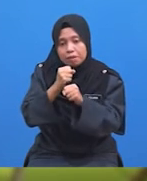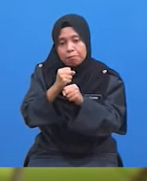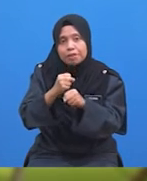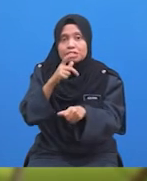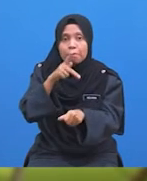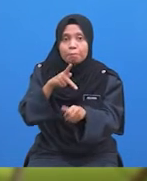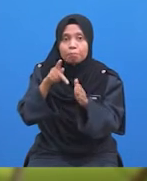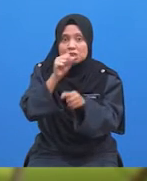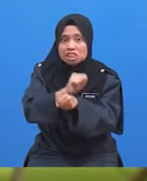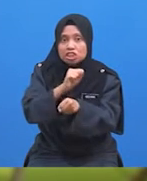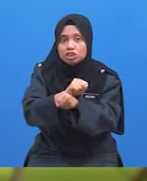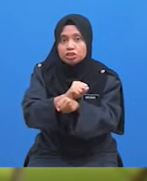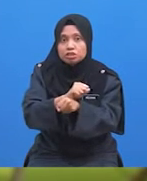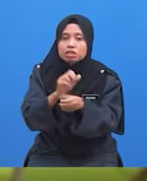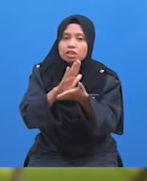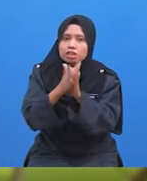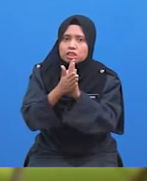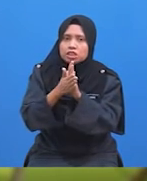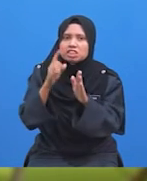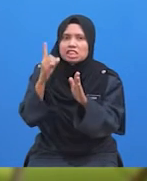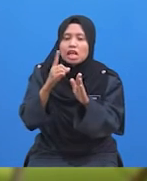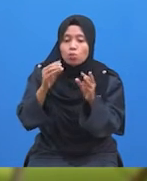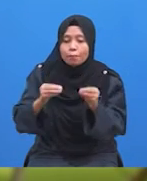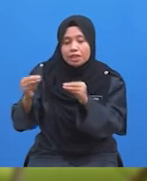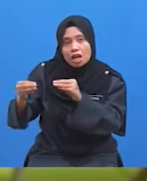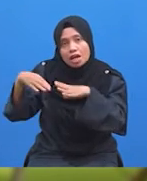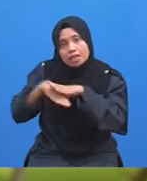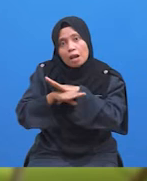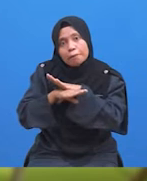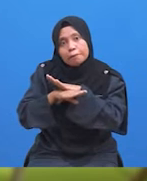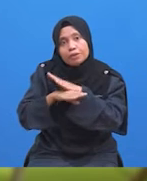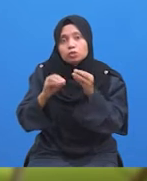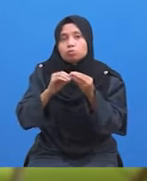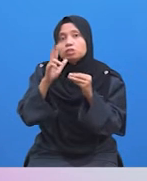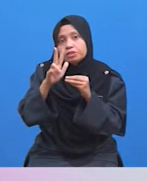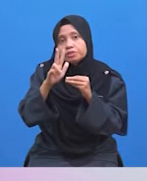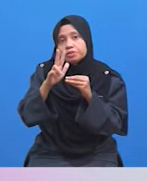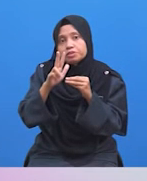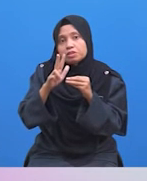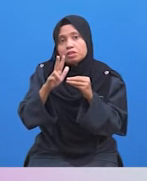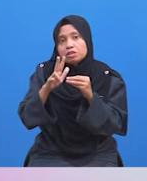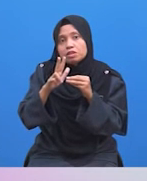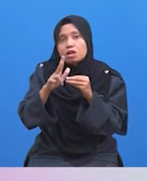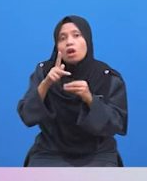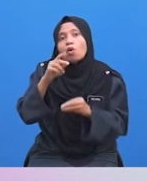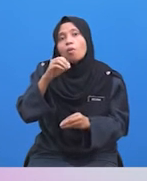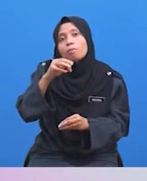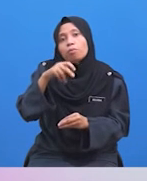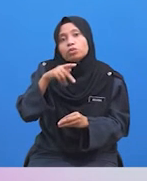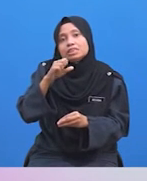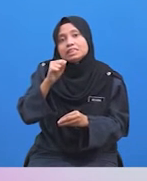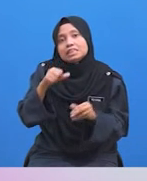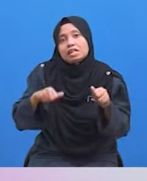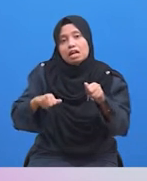kumpulan ini paling banyak melakukan migrasi dalaman ketiga Hai komposisi aliran